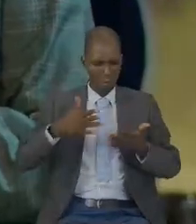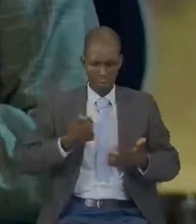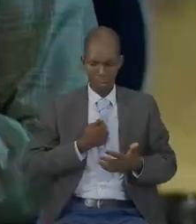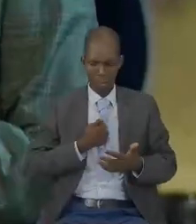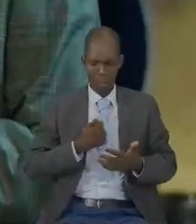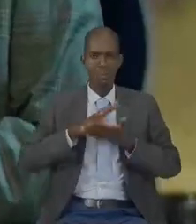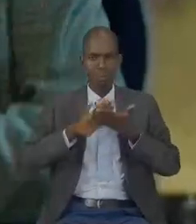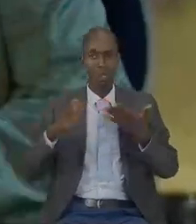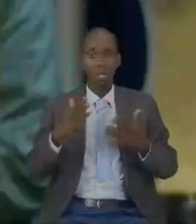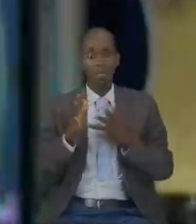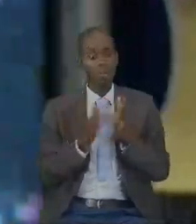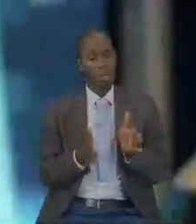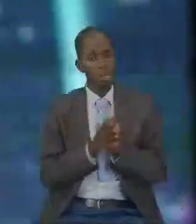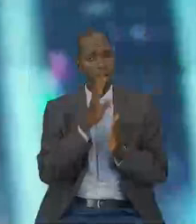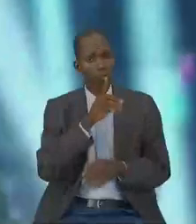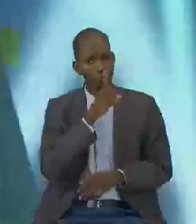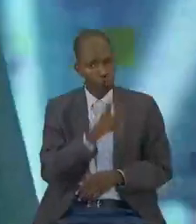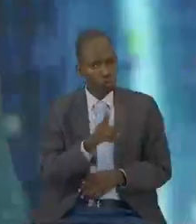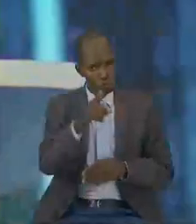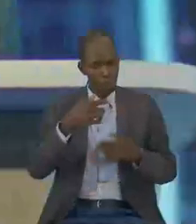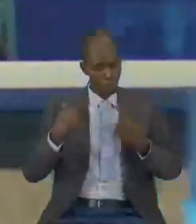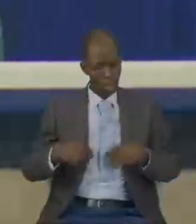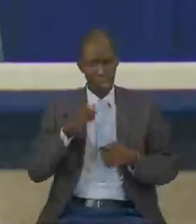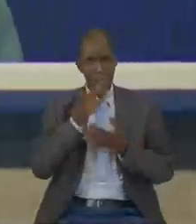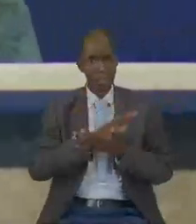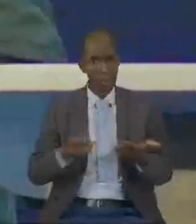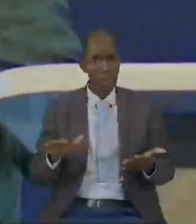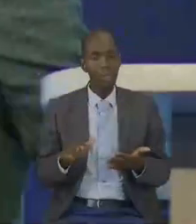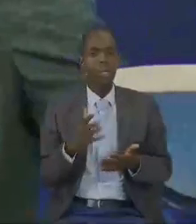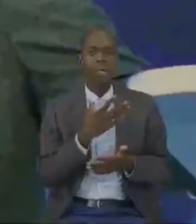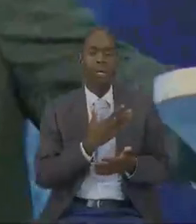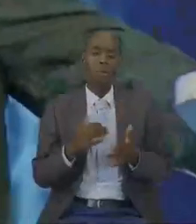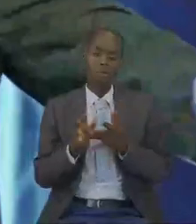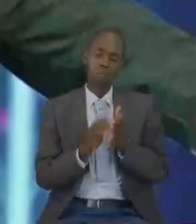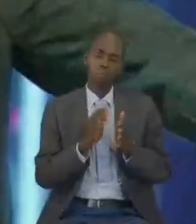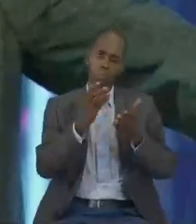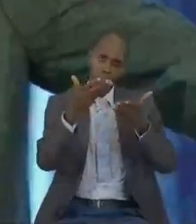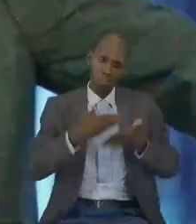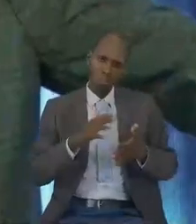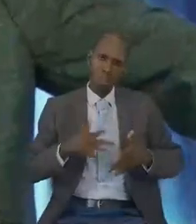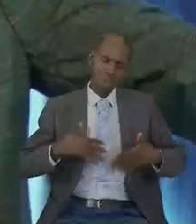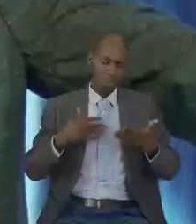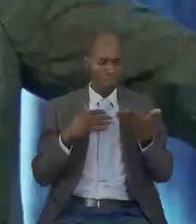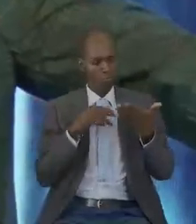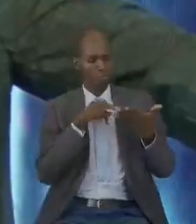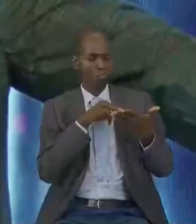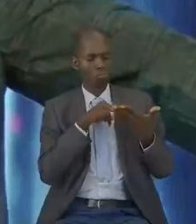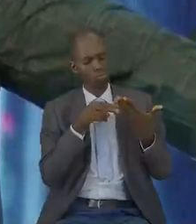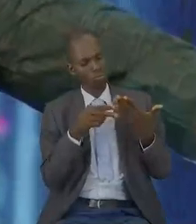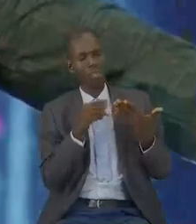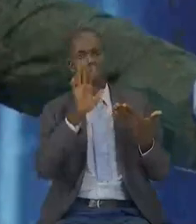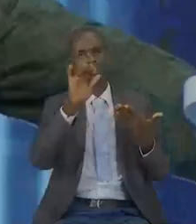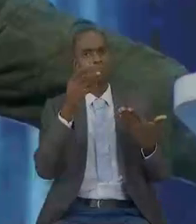vie. Et Jésus dit, est-ce que tu l'as fait? Tu dis oui. Tu l'as lavé et Jésus maintenant te regarde et